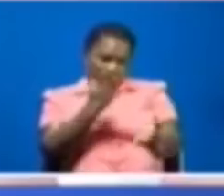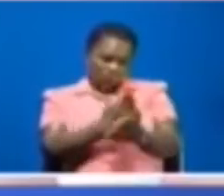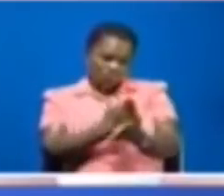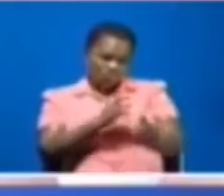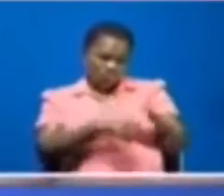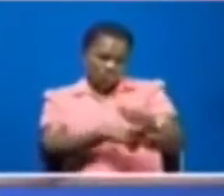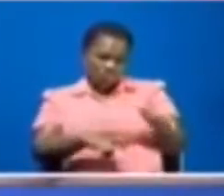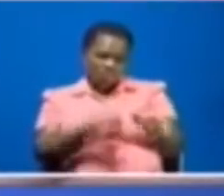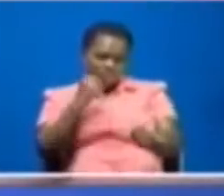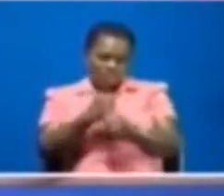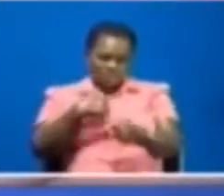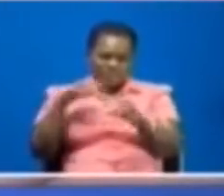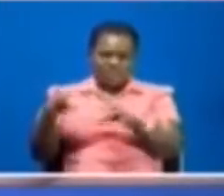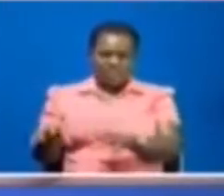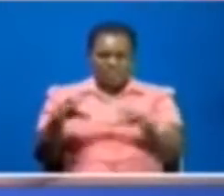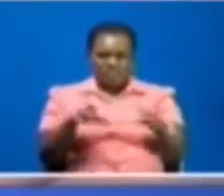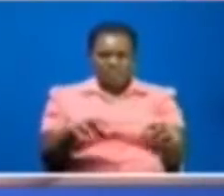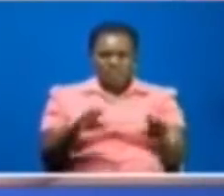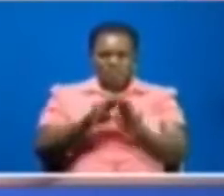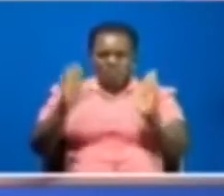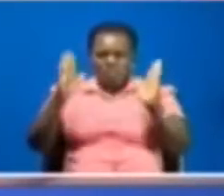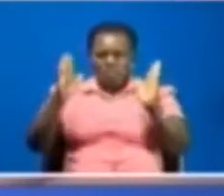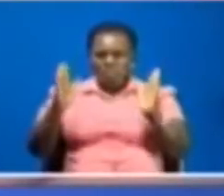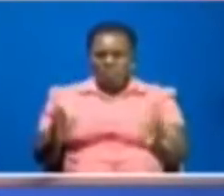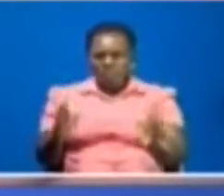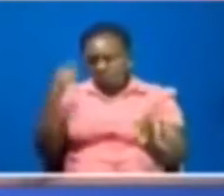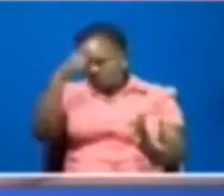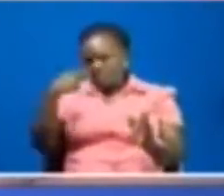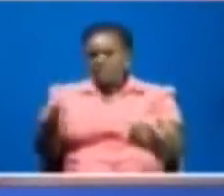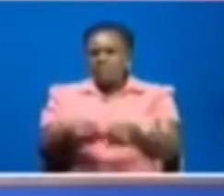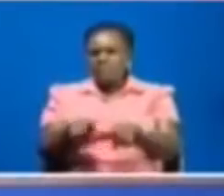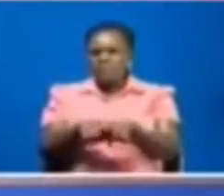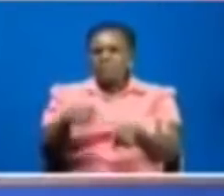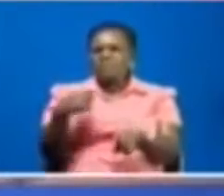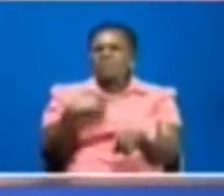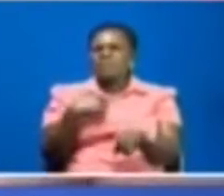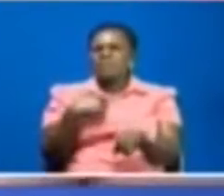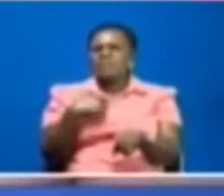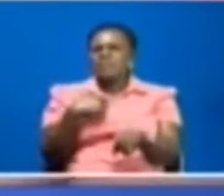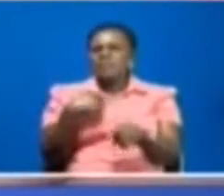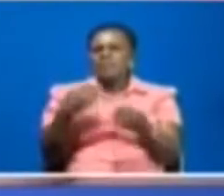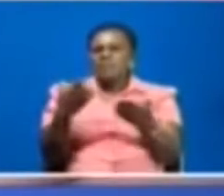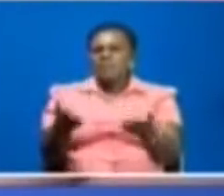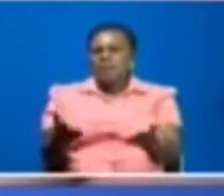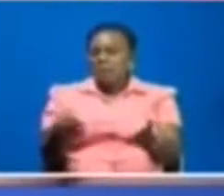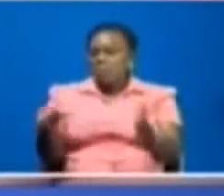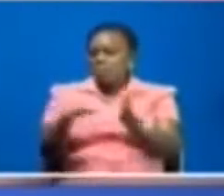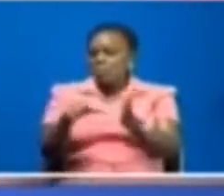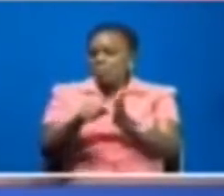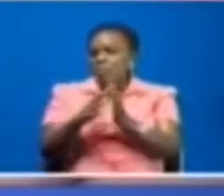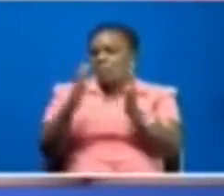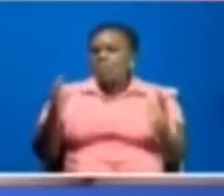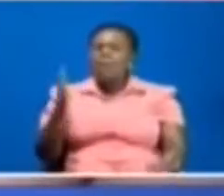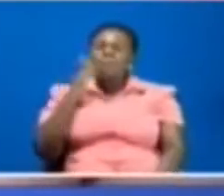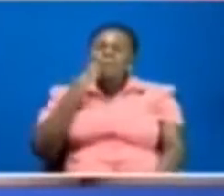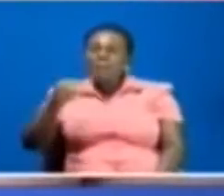angekuwa ameniteza kwa sababu hakuna mtu ambaye anamfanana. Na sasa to make the matter worse, wale mama